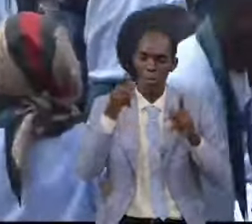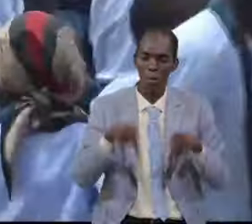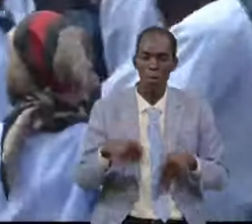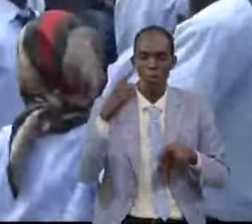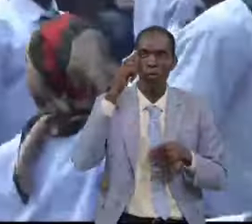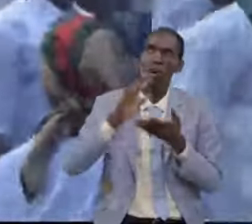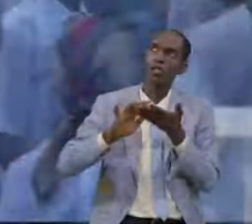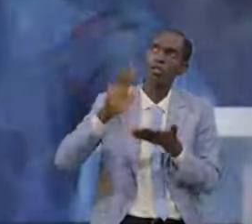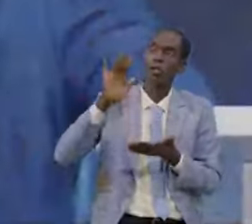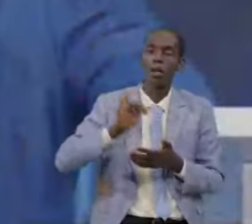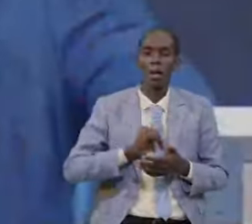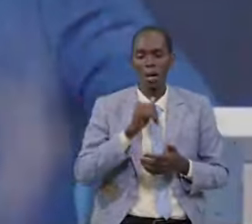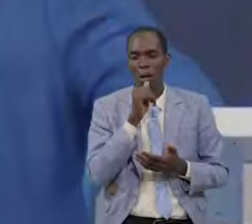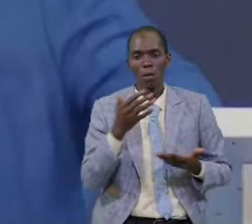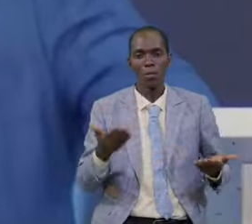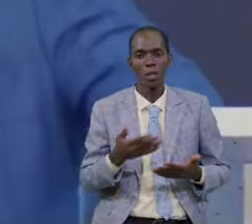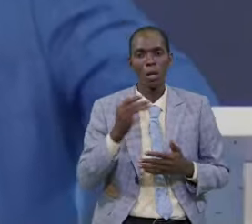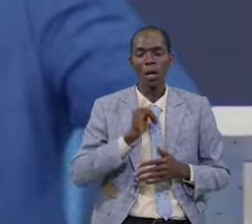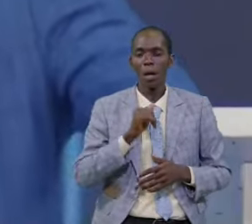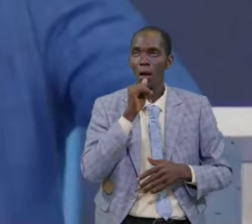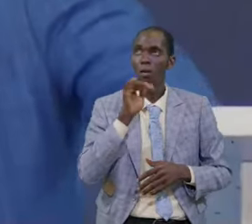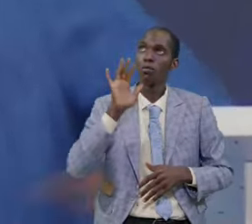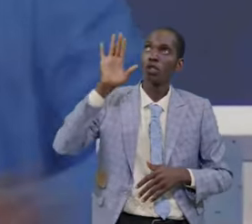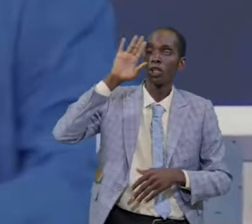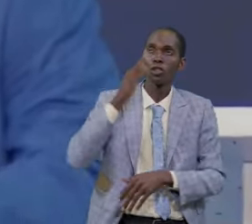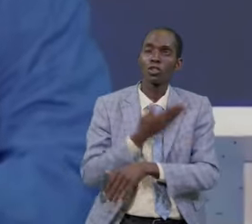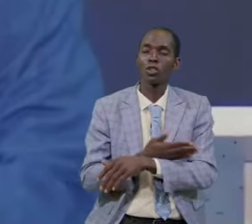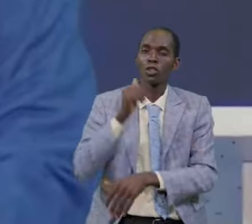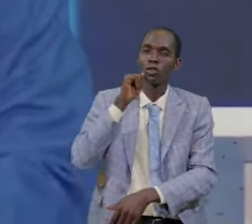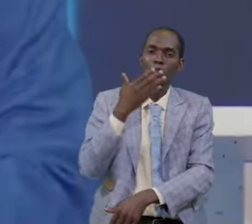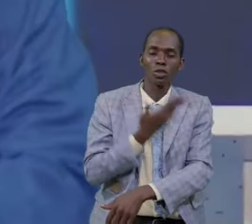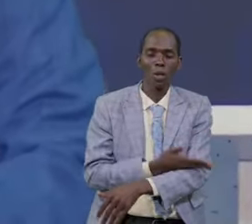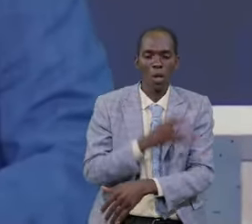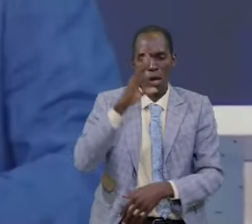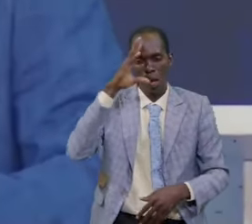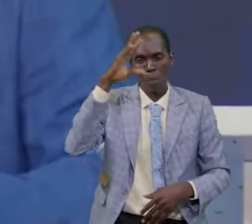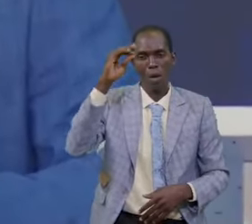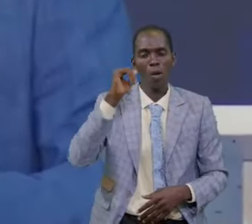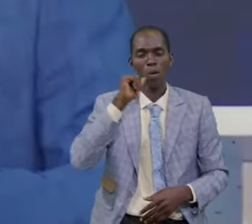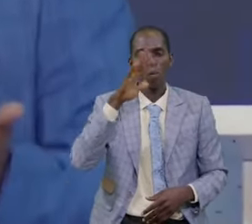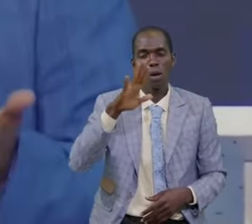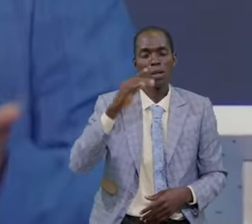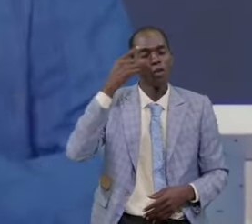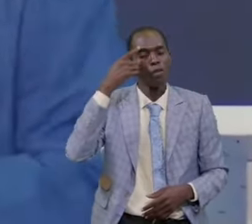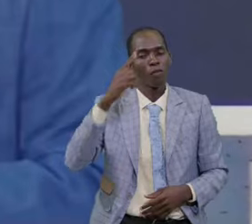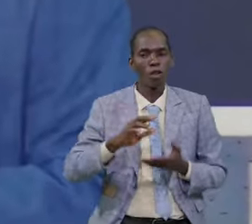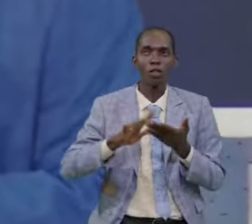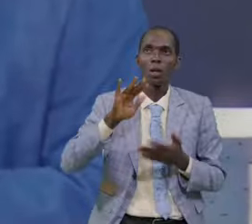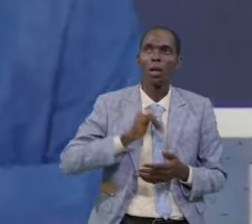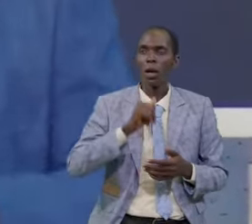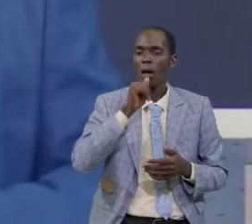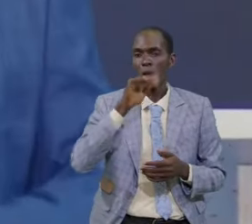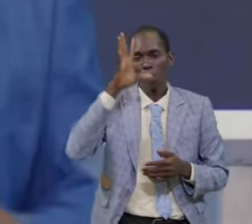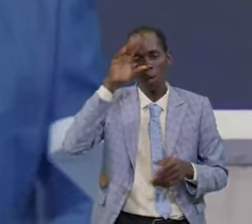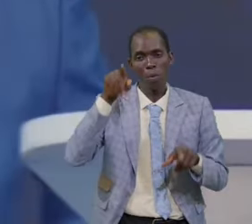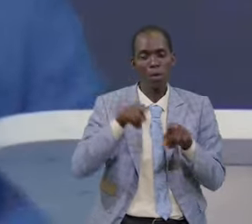me voici. Je suis un fils, je suis une fille. Je suis un homme, une femme. Pour la gloire, je suis un frère, je suis une